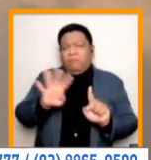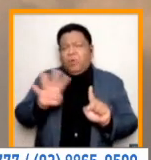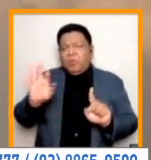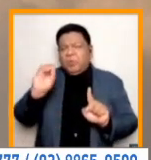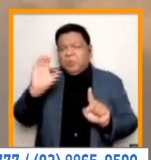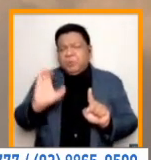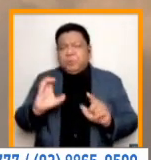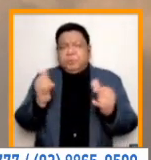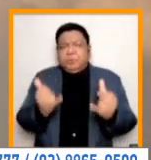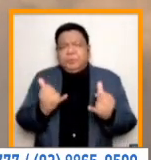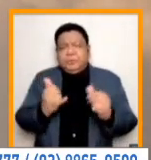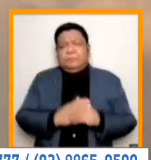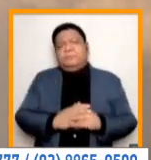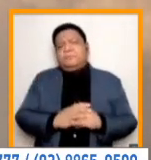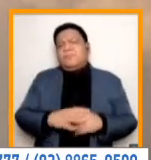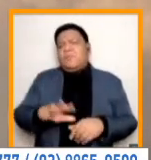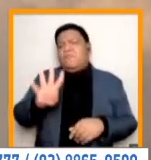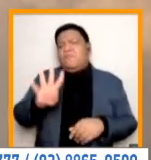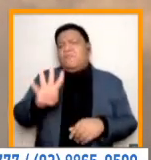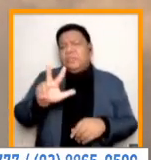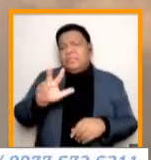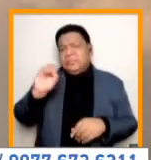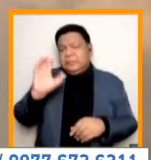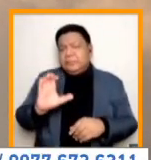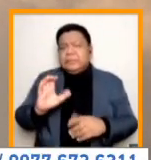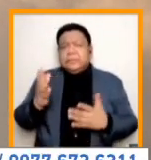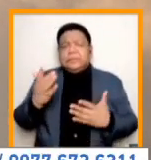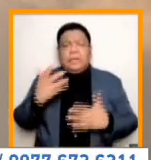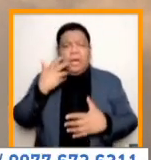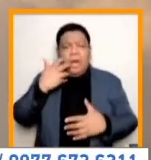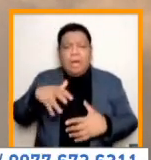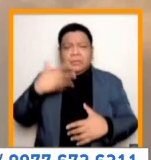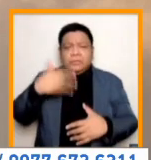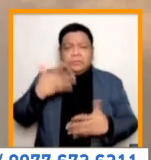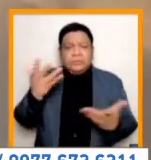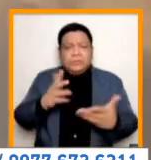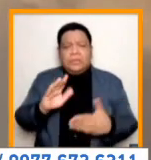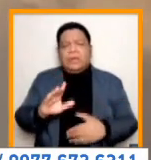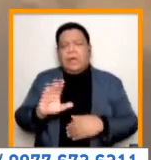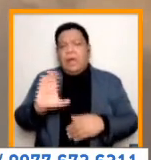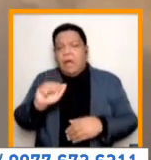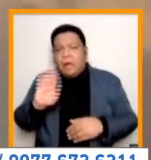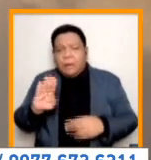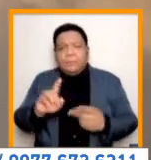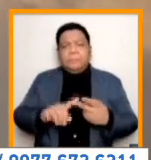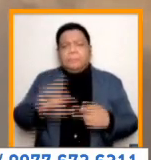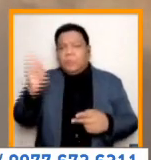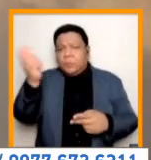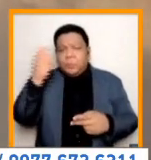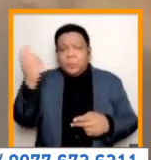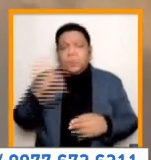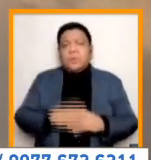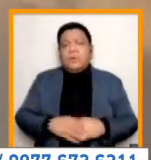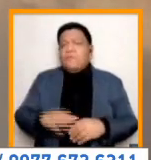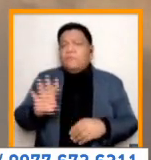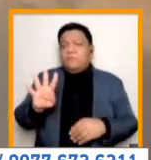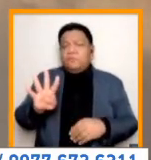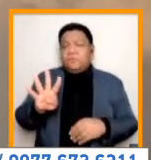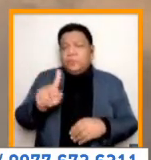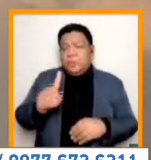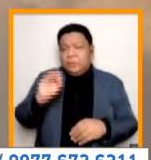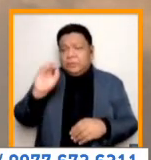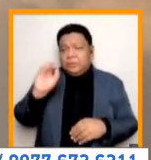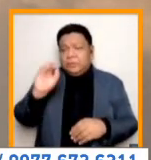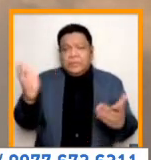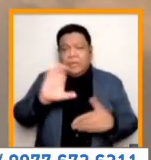Nasa 43 degrees Celsius naman ang damang init sa Cabanatuan at Tuguegarao, 41 degrees Celsius sa Catbalogan at 40 degrees